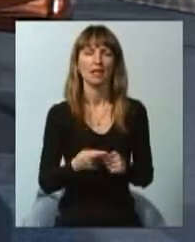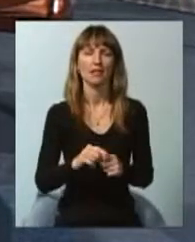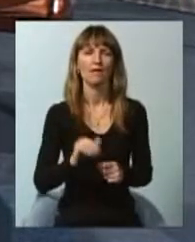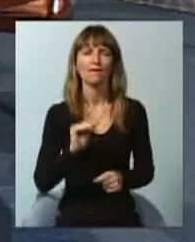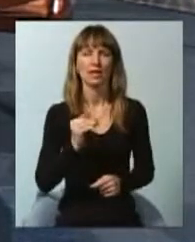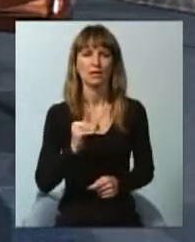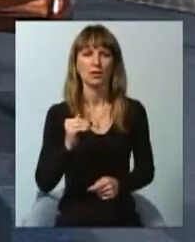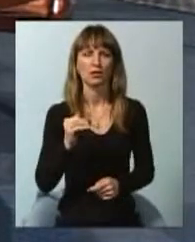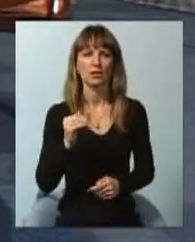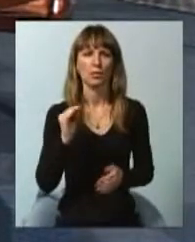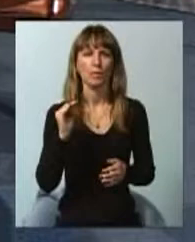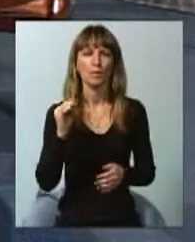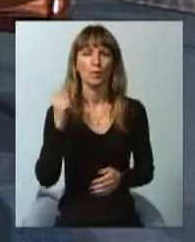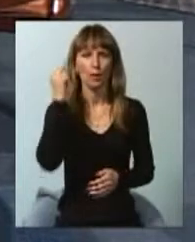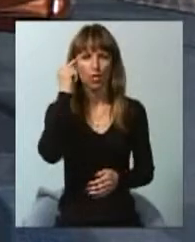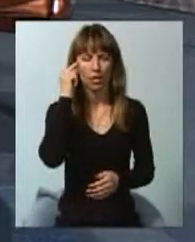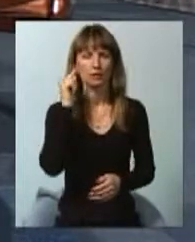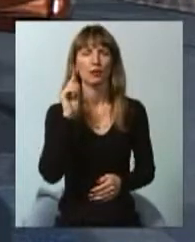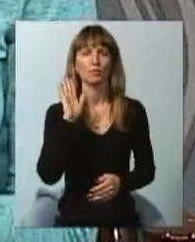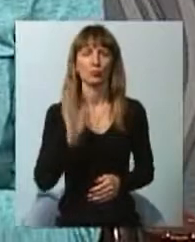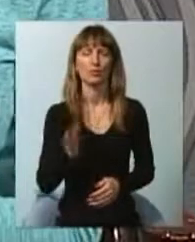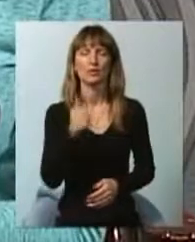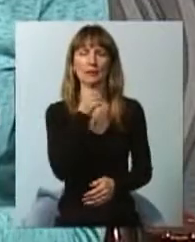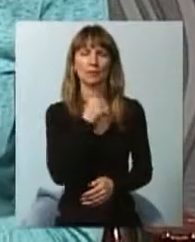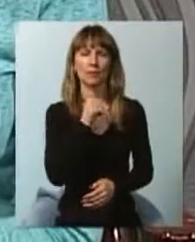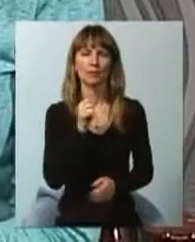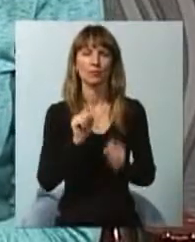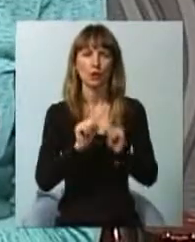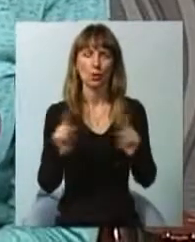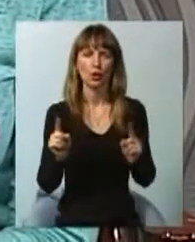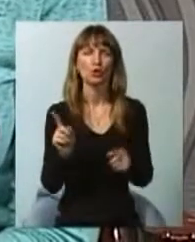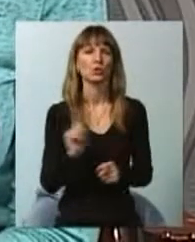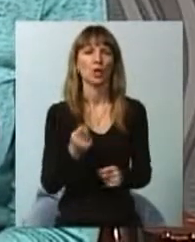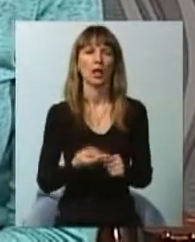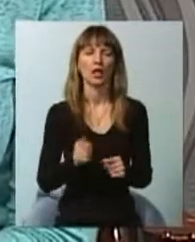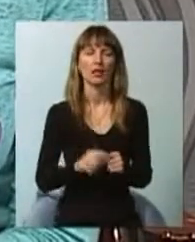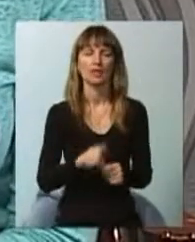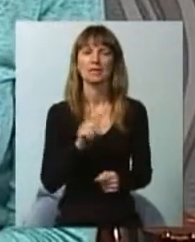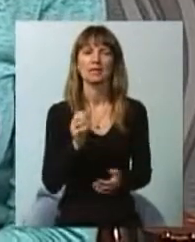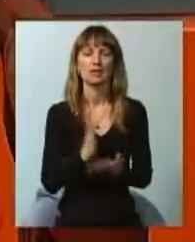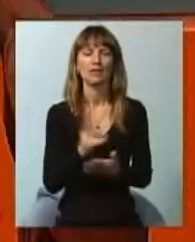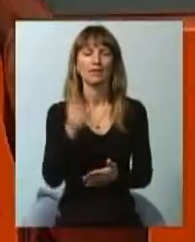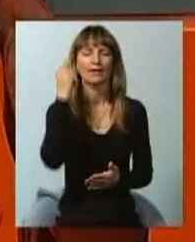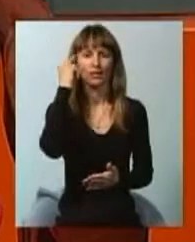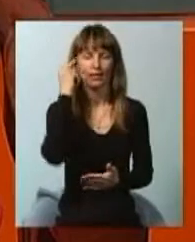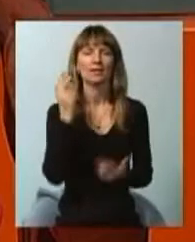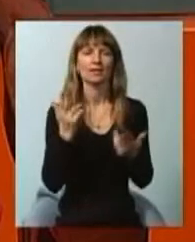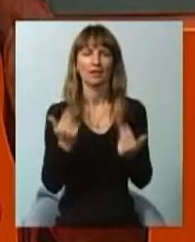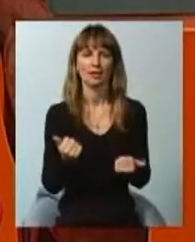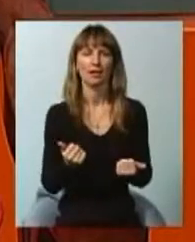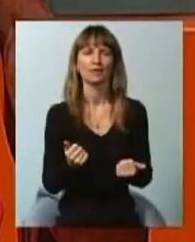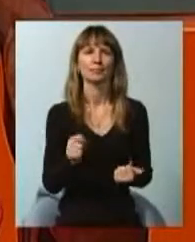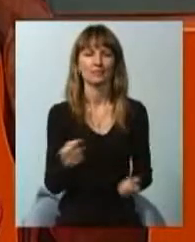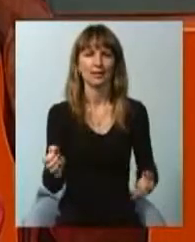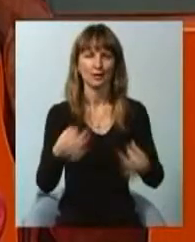будете вивчати на уроках фізики, а можливо навіть і експериментувати. Конденсація. Що це таке за явище? Тобі відомо? Так. О,